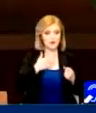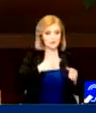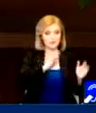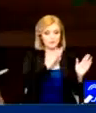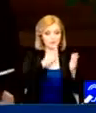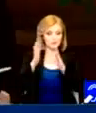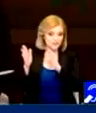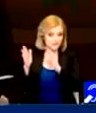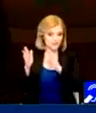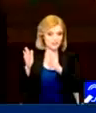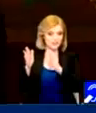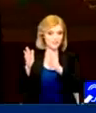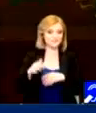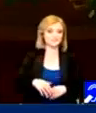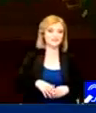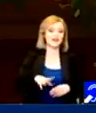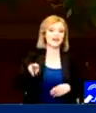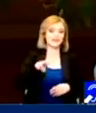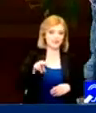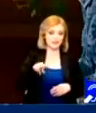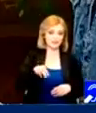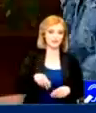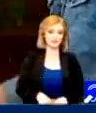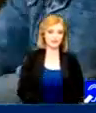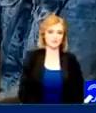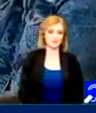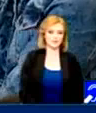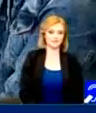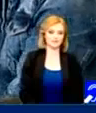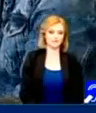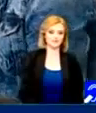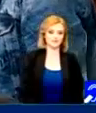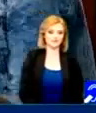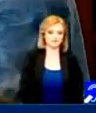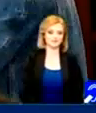reflectarea imaginii bibliotecii, cărții și lecturii în societate. Felicitări, domnule!